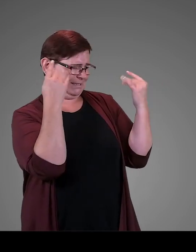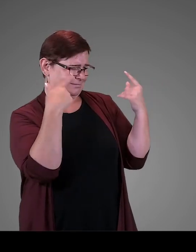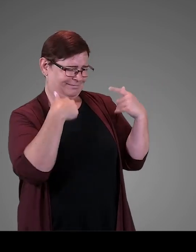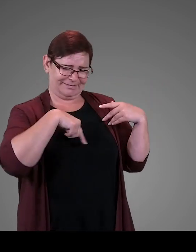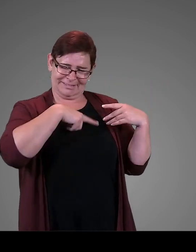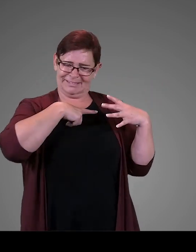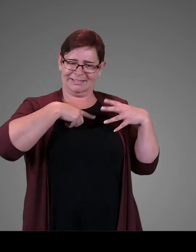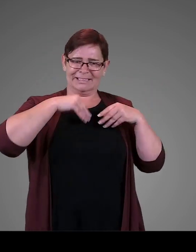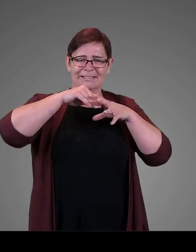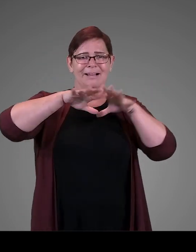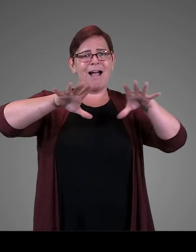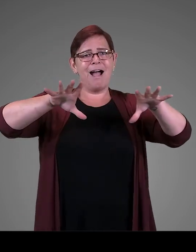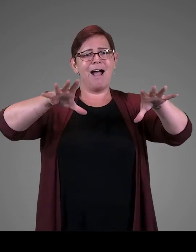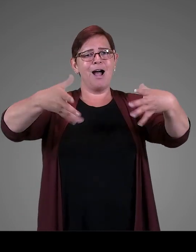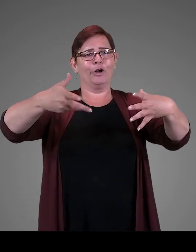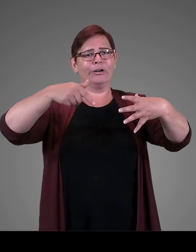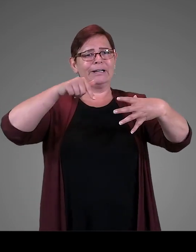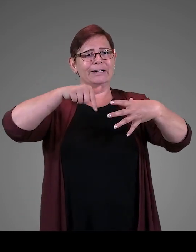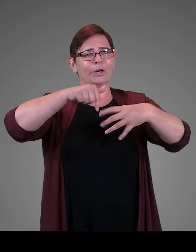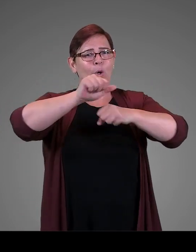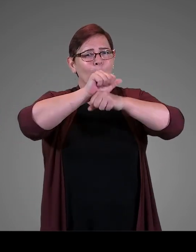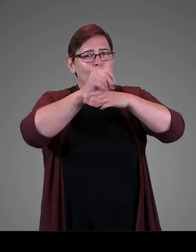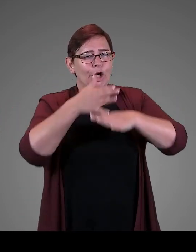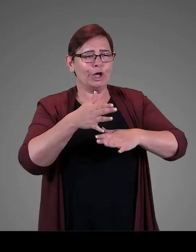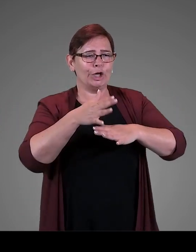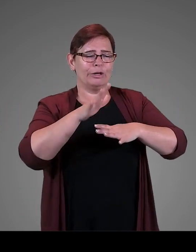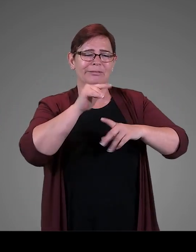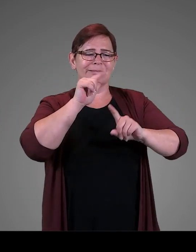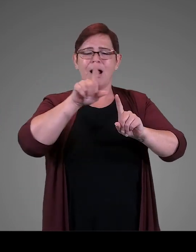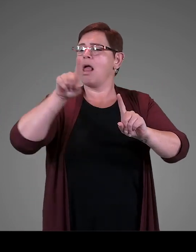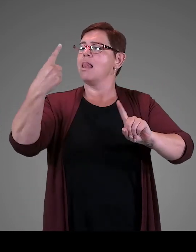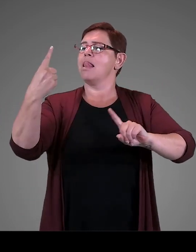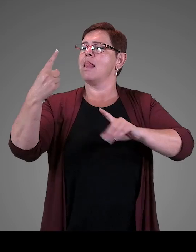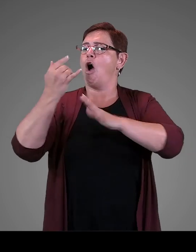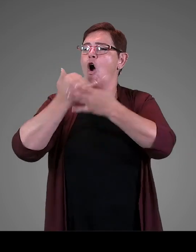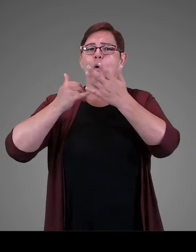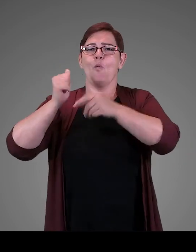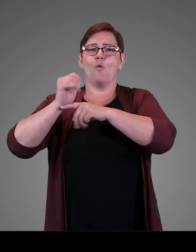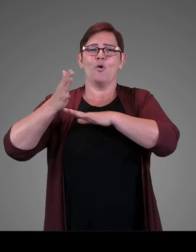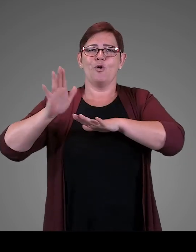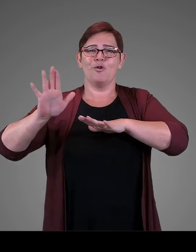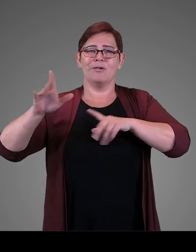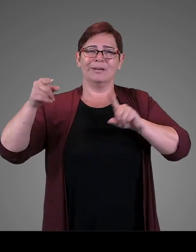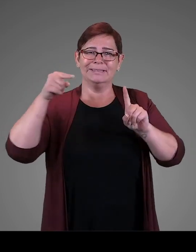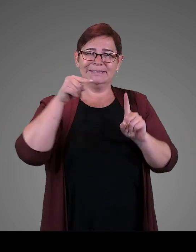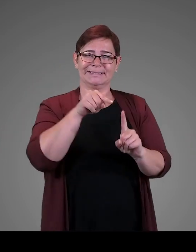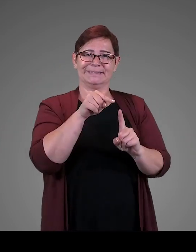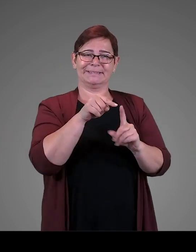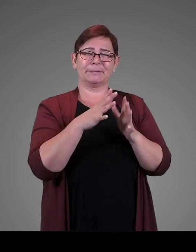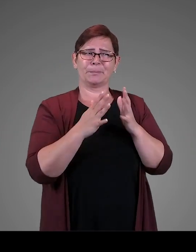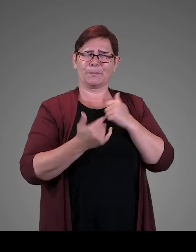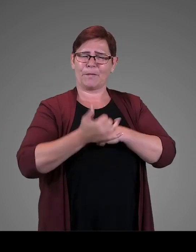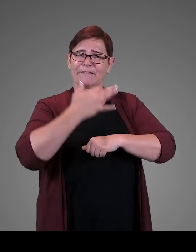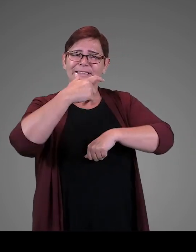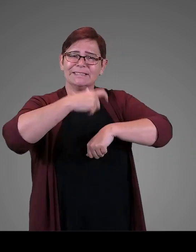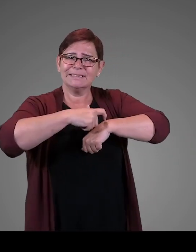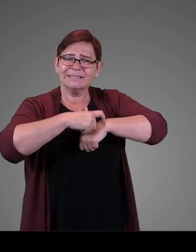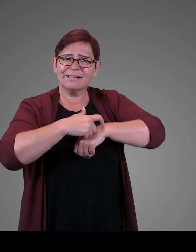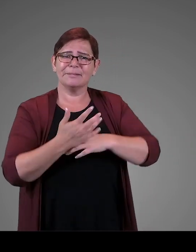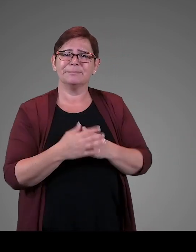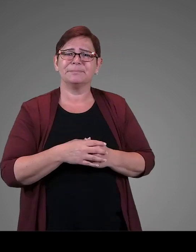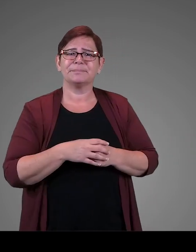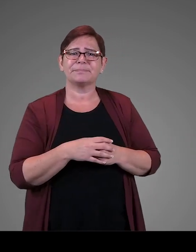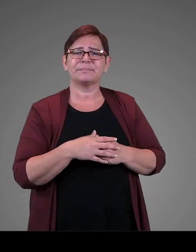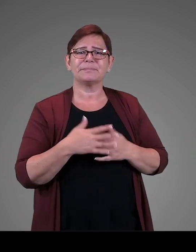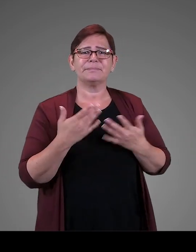of workers, not just art workers, and a lot of the times the things we are finding frustrating or difficult or miserable about our job,